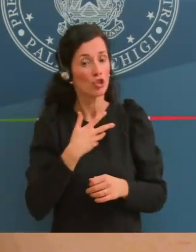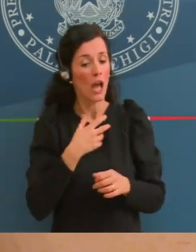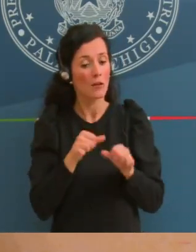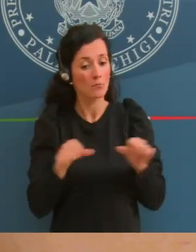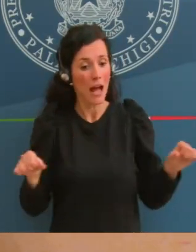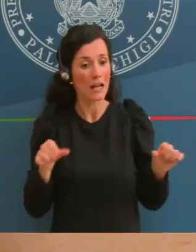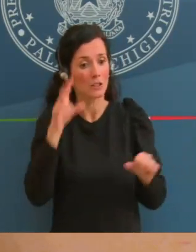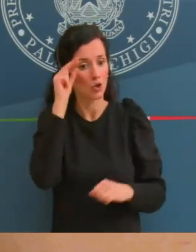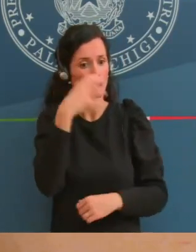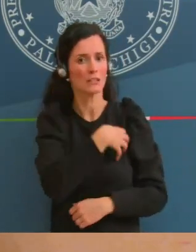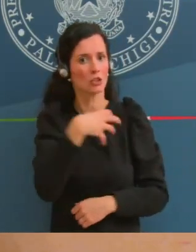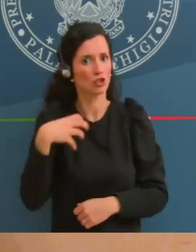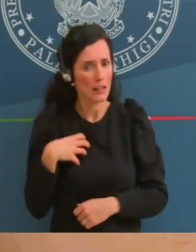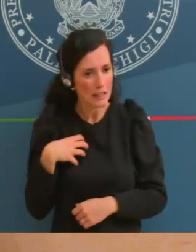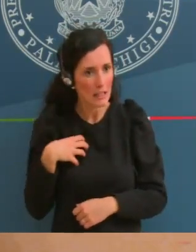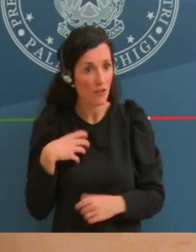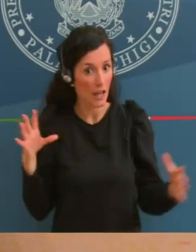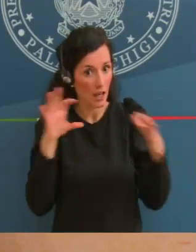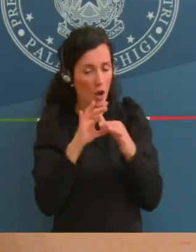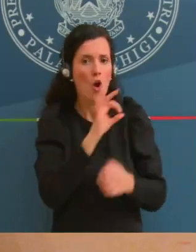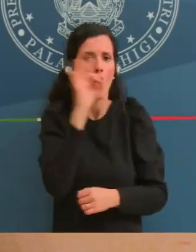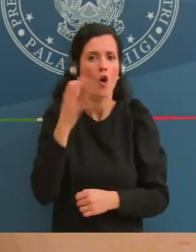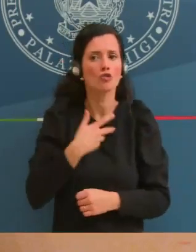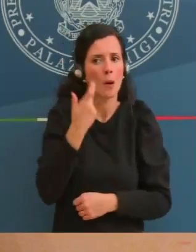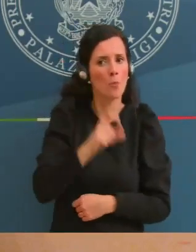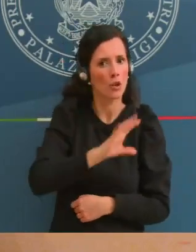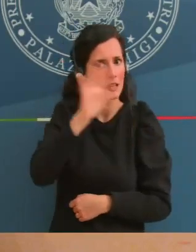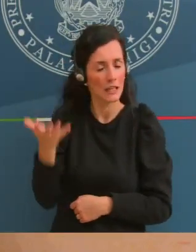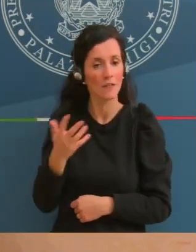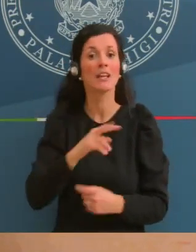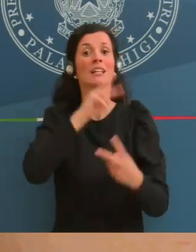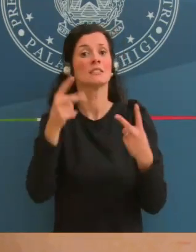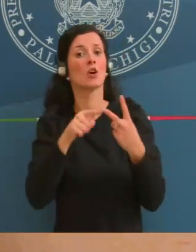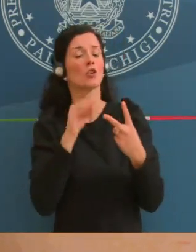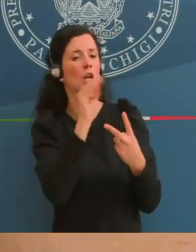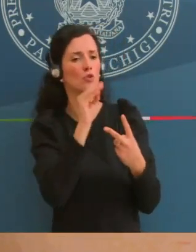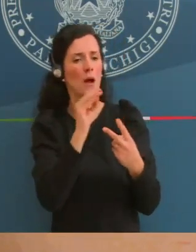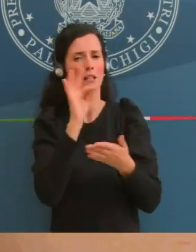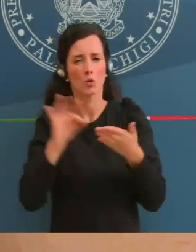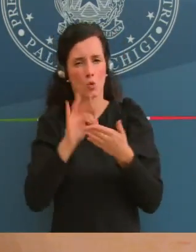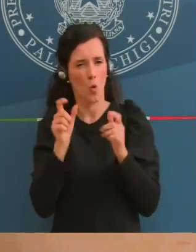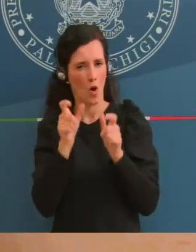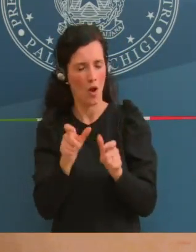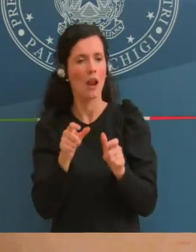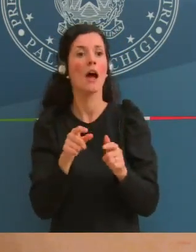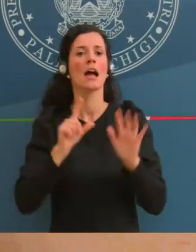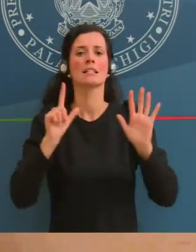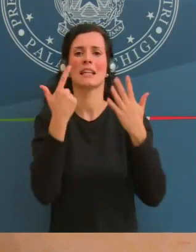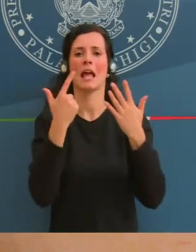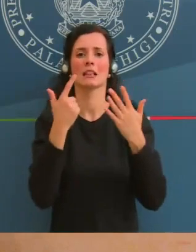le scuole secondarie volevo sapere se state pensando anche la possibilità di doppi turni mattina e pomeriggio per cercare di non